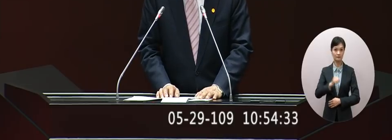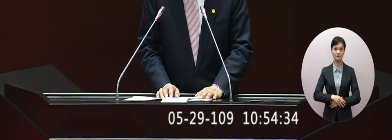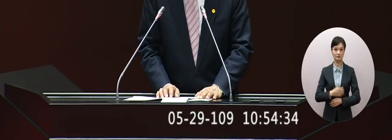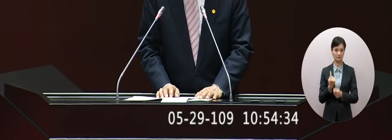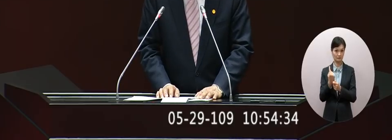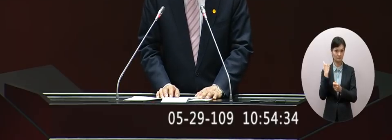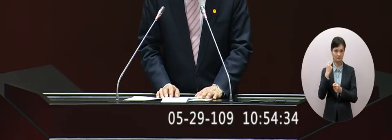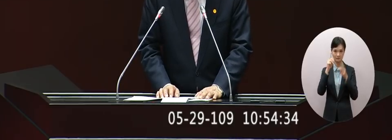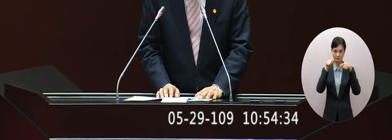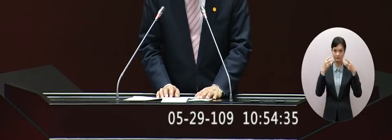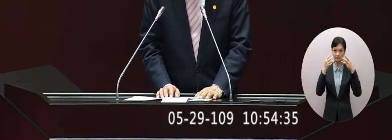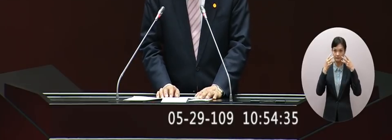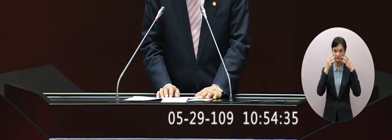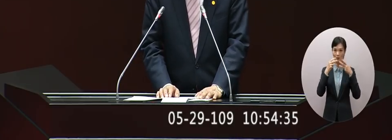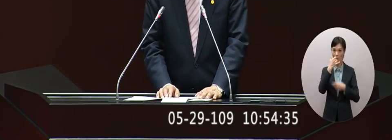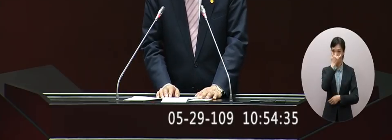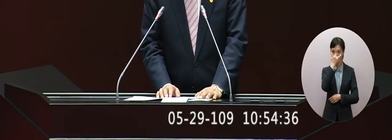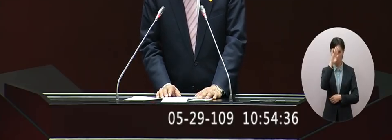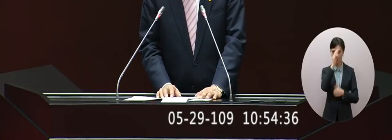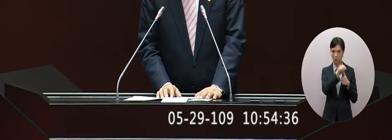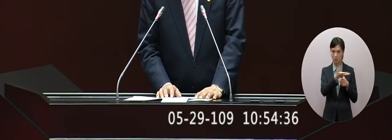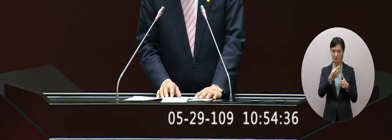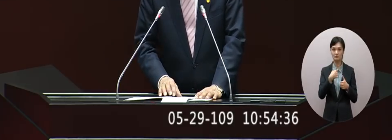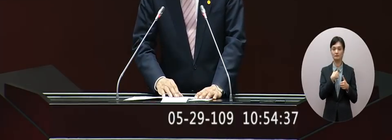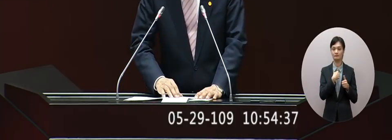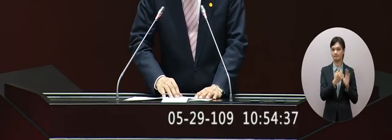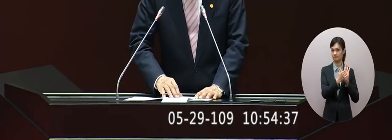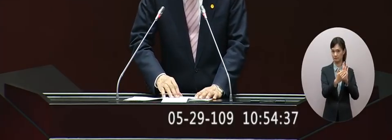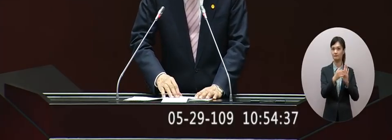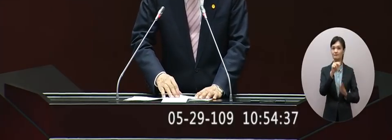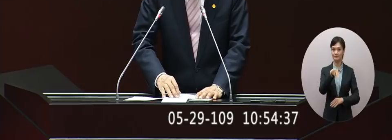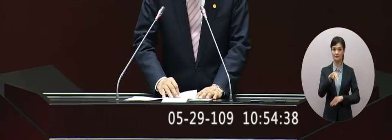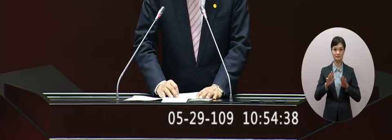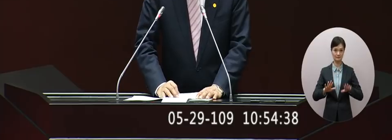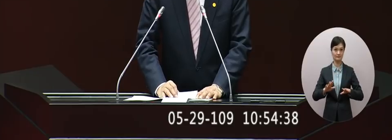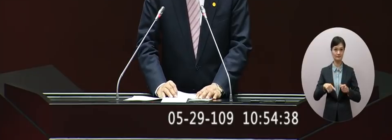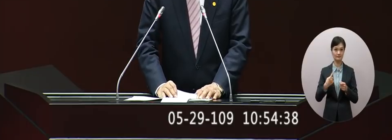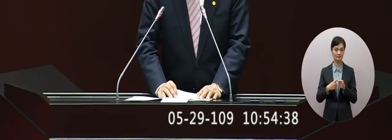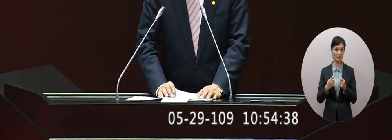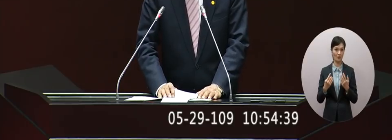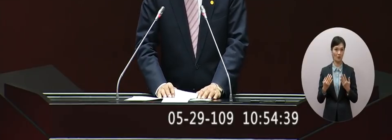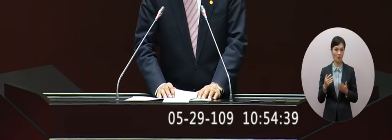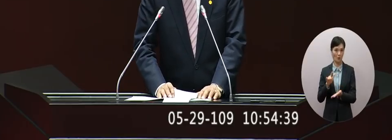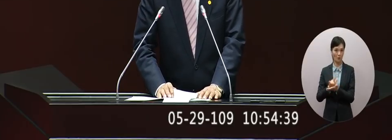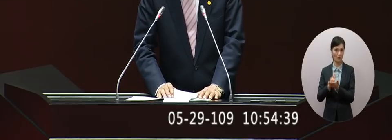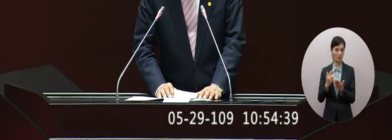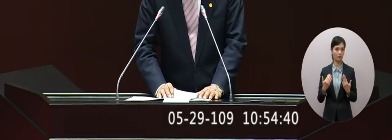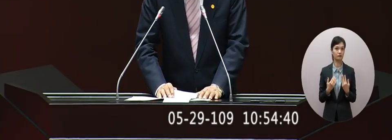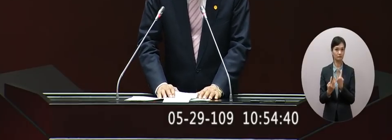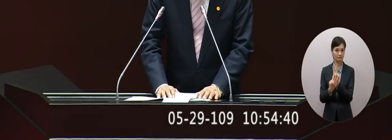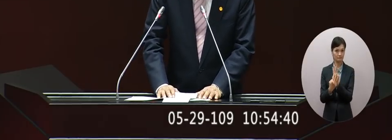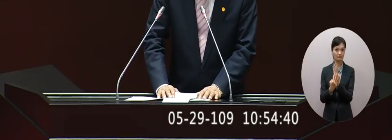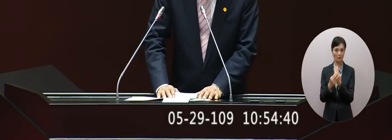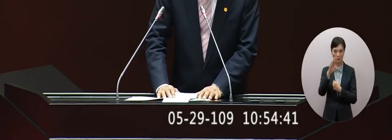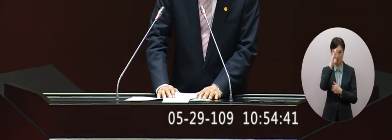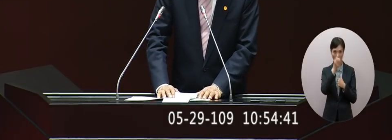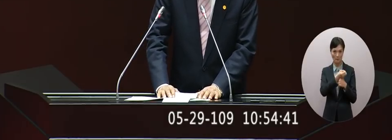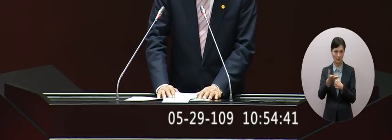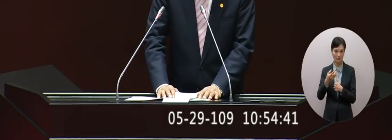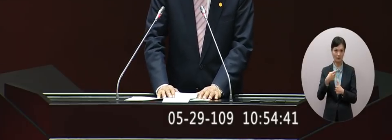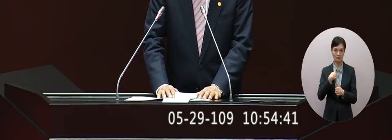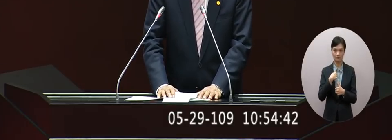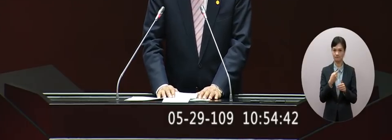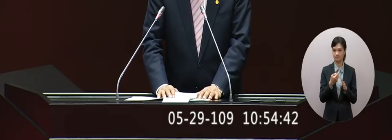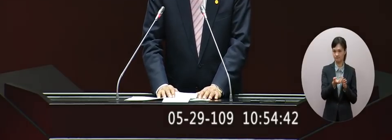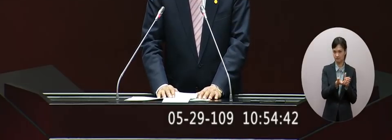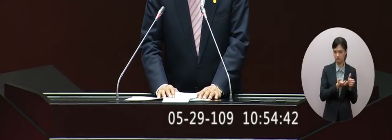猪瘟我们守住了，今年武汉肺炎我们将士用命，超